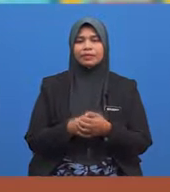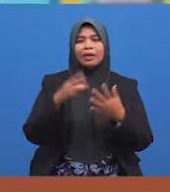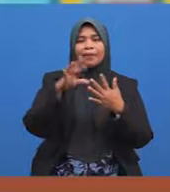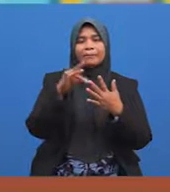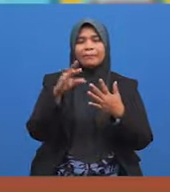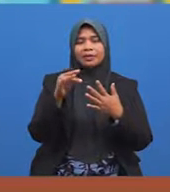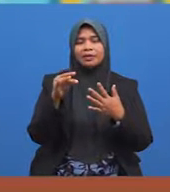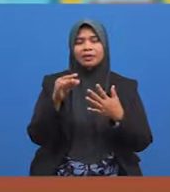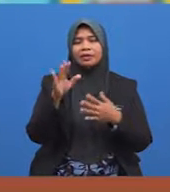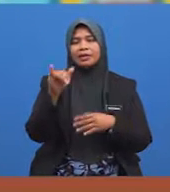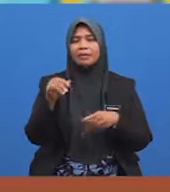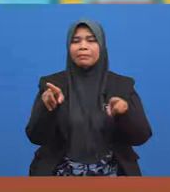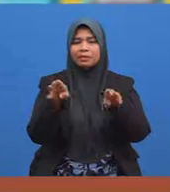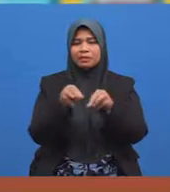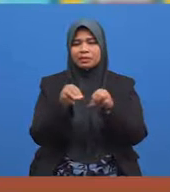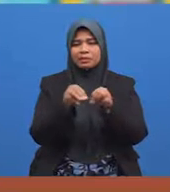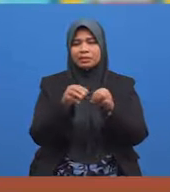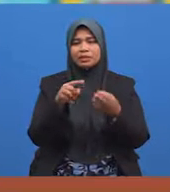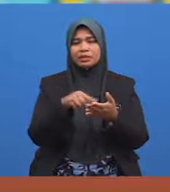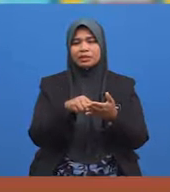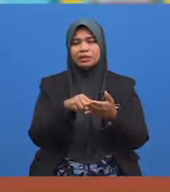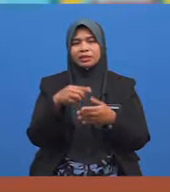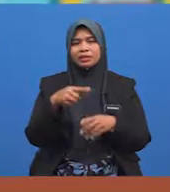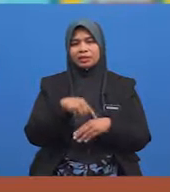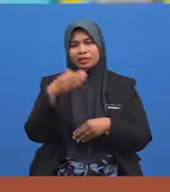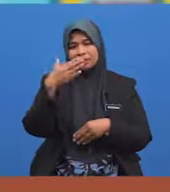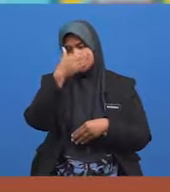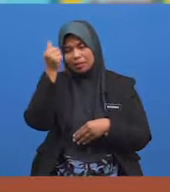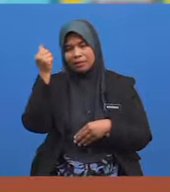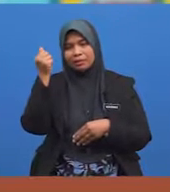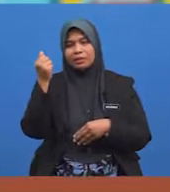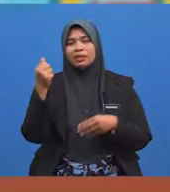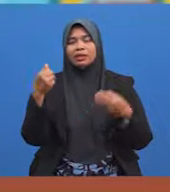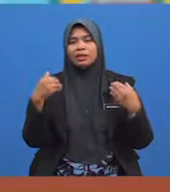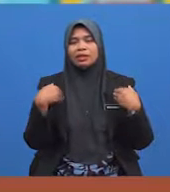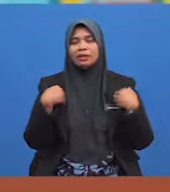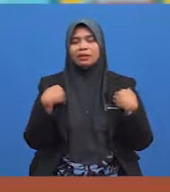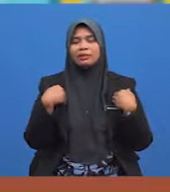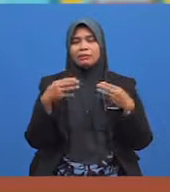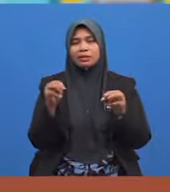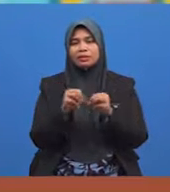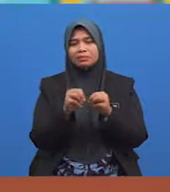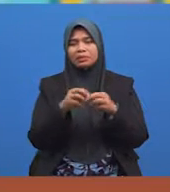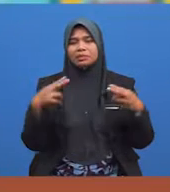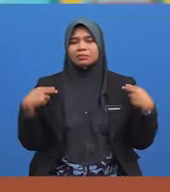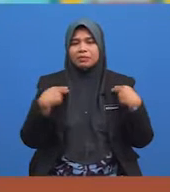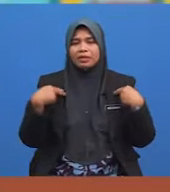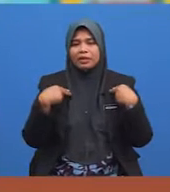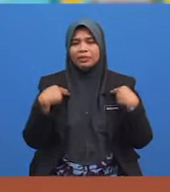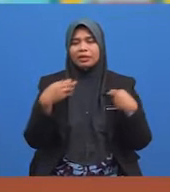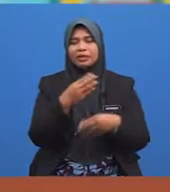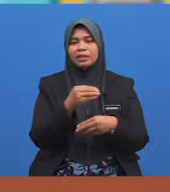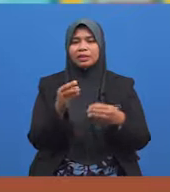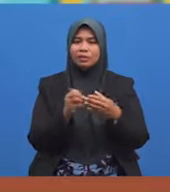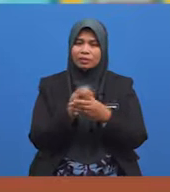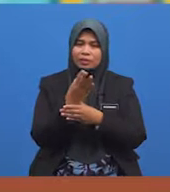Pilihan yang beraneka jenis ini disebabkan terdapat pelbagai jenis haiwan dan tumbuhan.